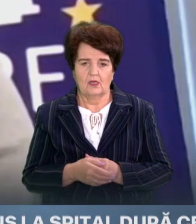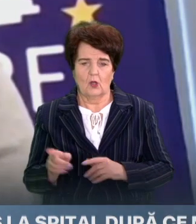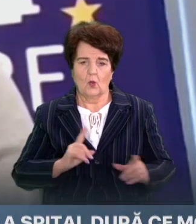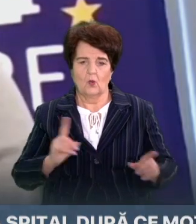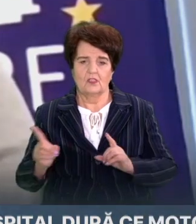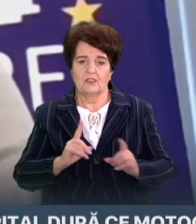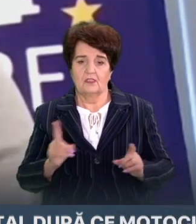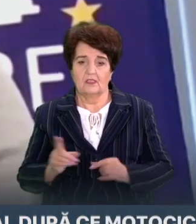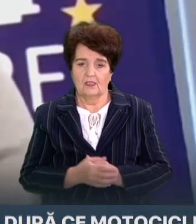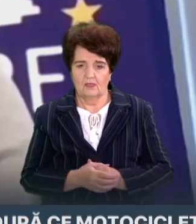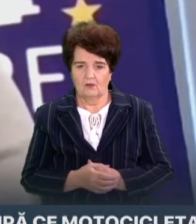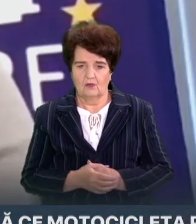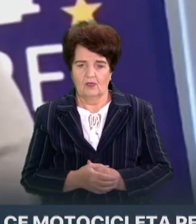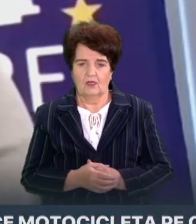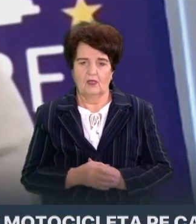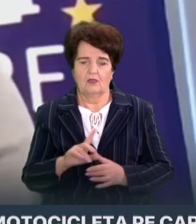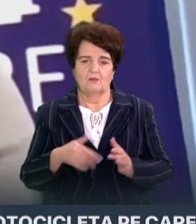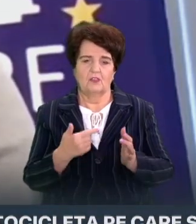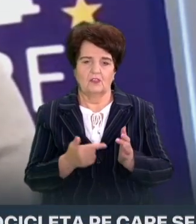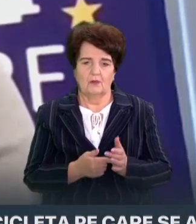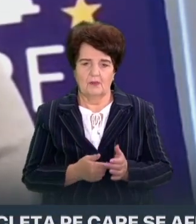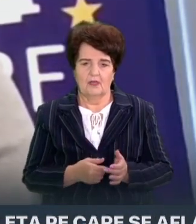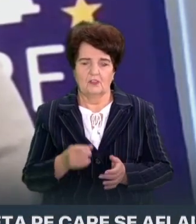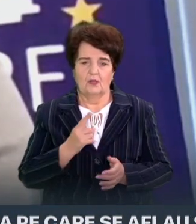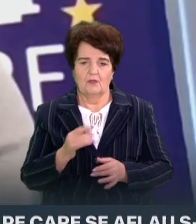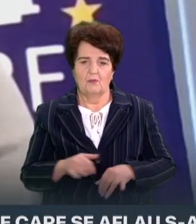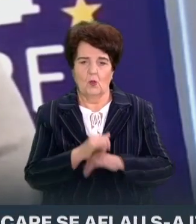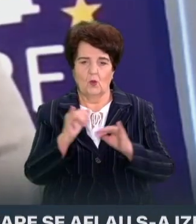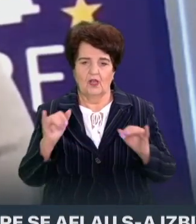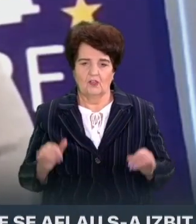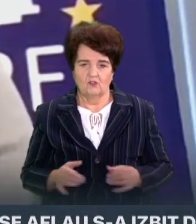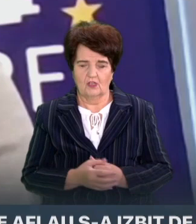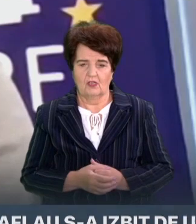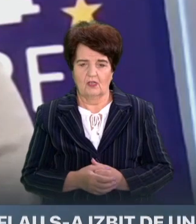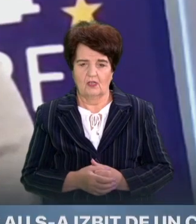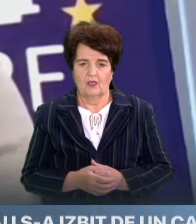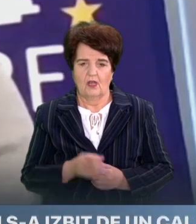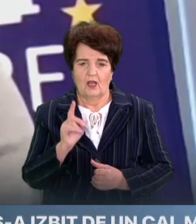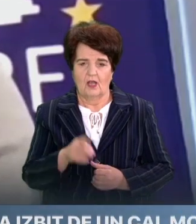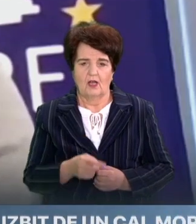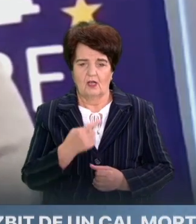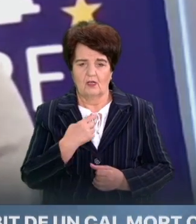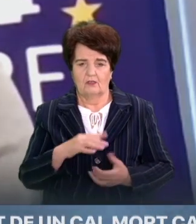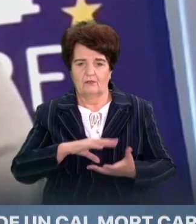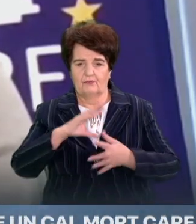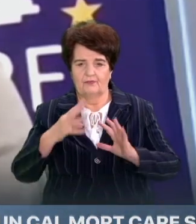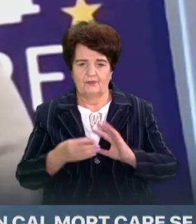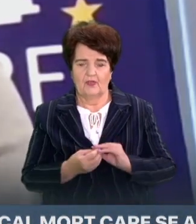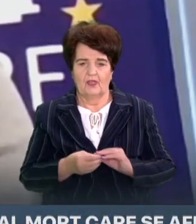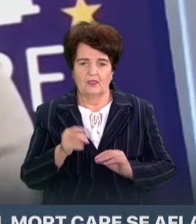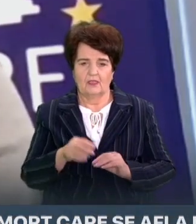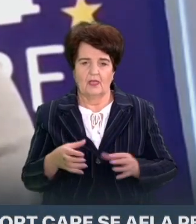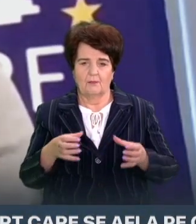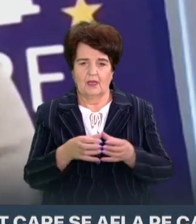consiliilor raionale și municipale asistăm la o creștere a scorului obținut de către